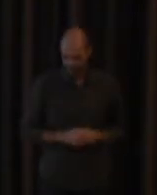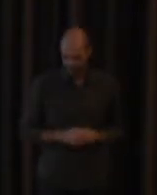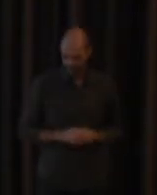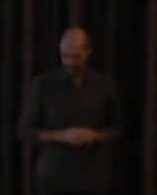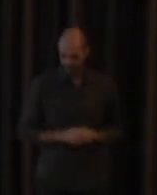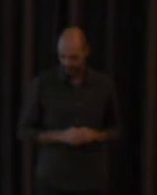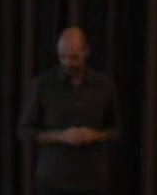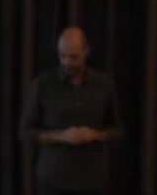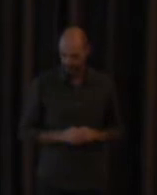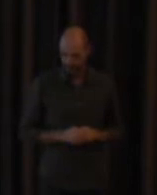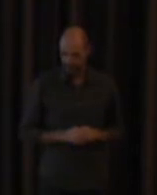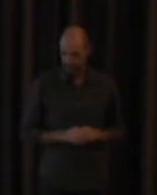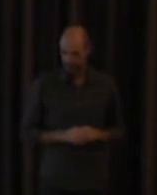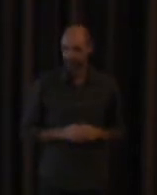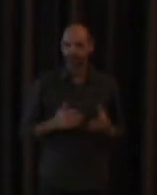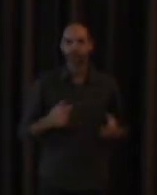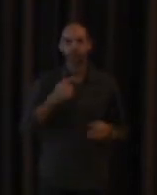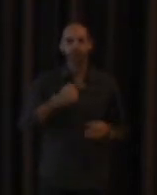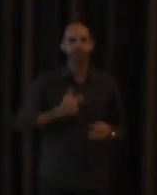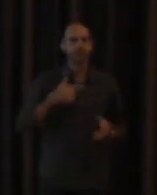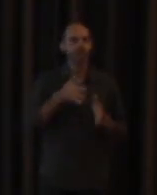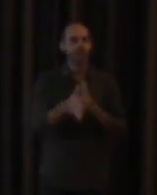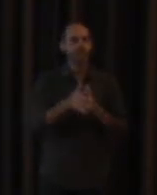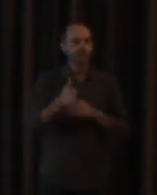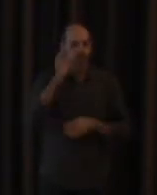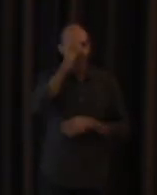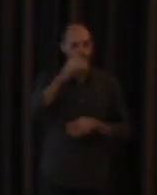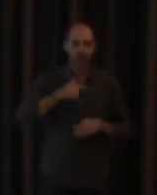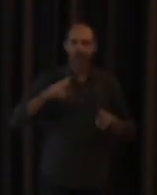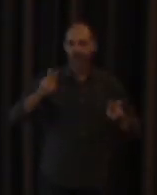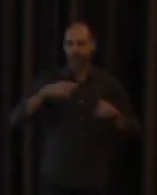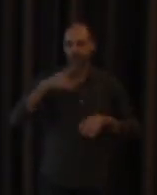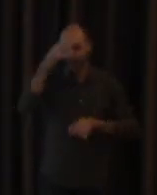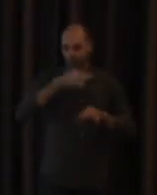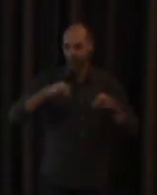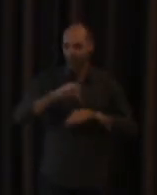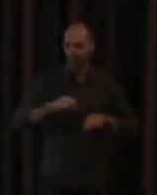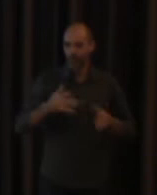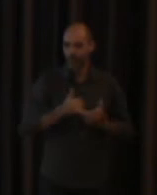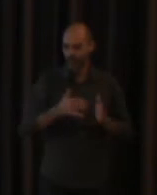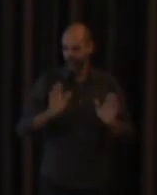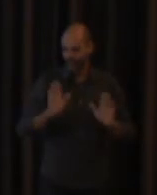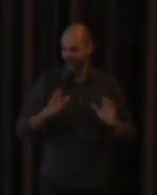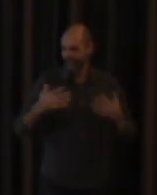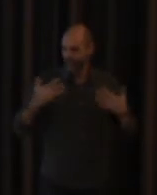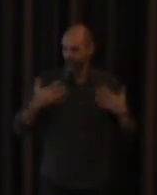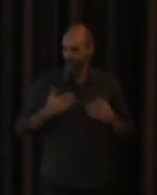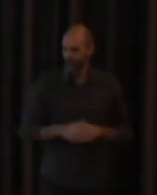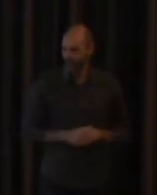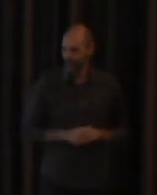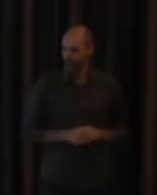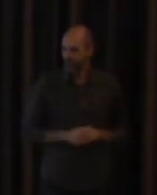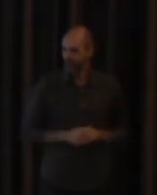L'altra cosa és que ara us diré la meva teoria sobre els pronoms febles. No. No ho faré, no.